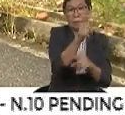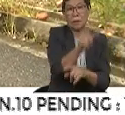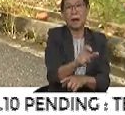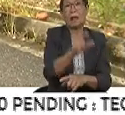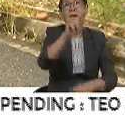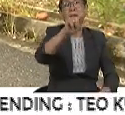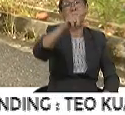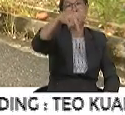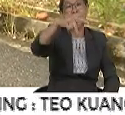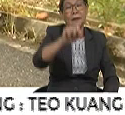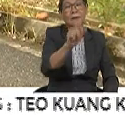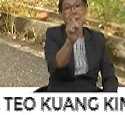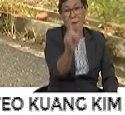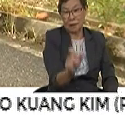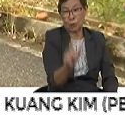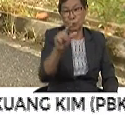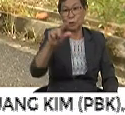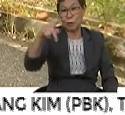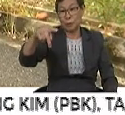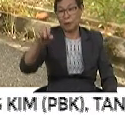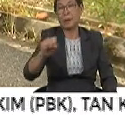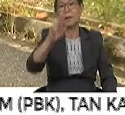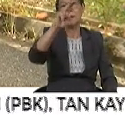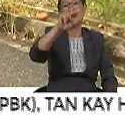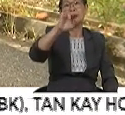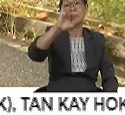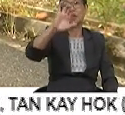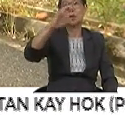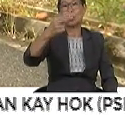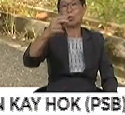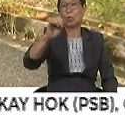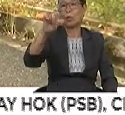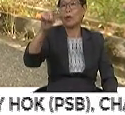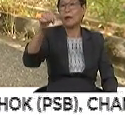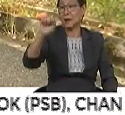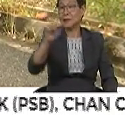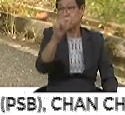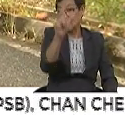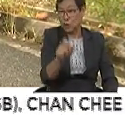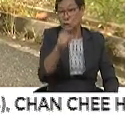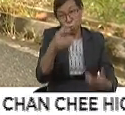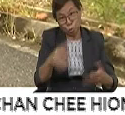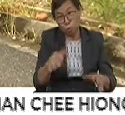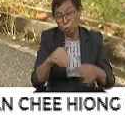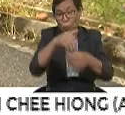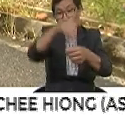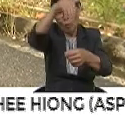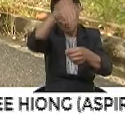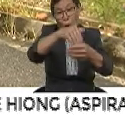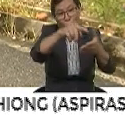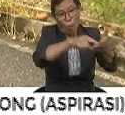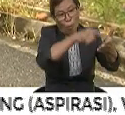Kabungan Patties Rawa GPS di kelasku di jantai masih telah menunaikan tanggungjawab beliau